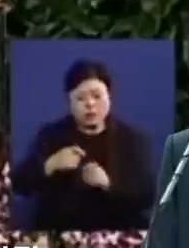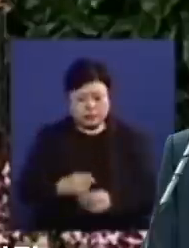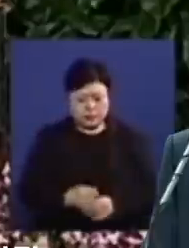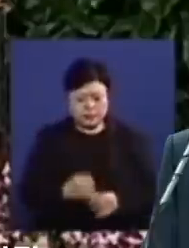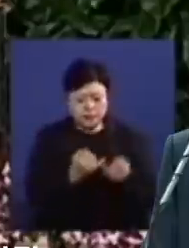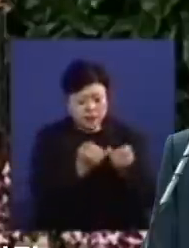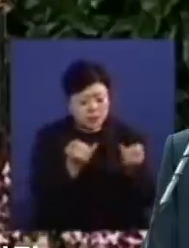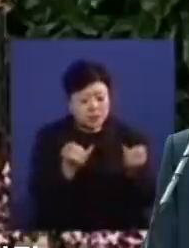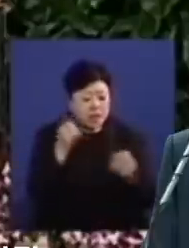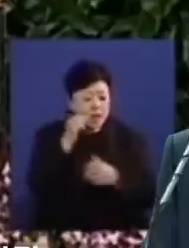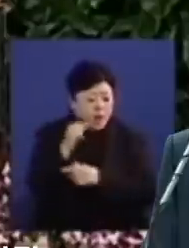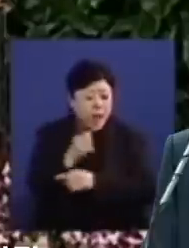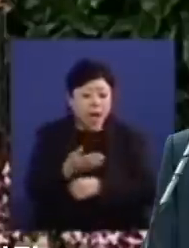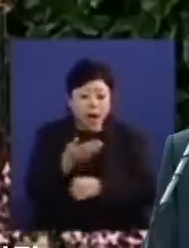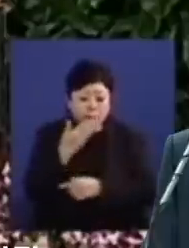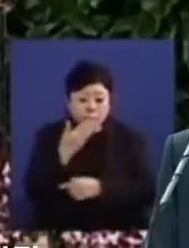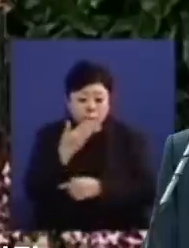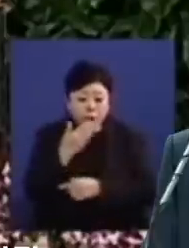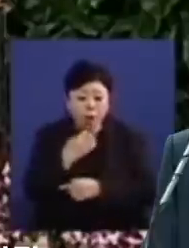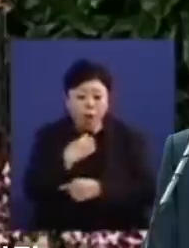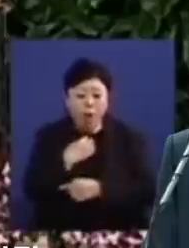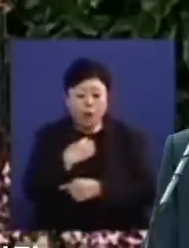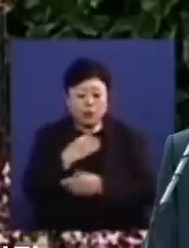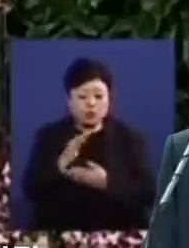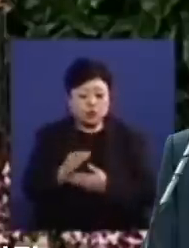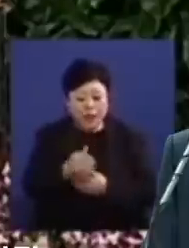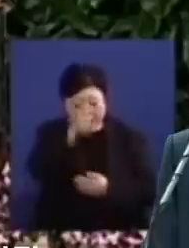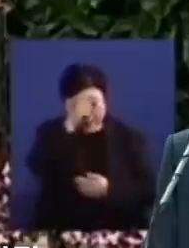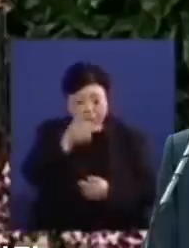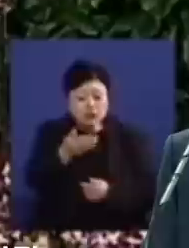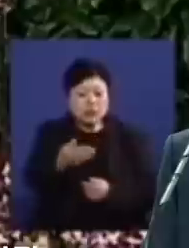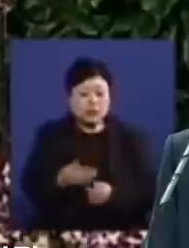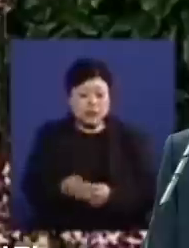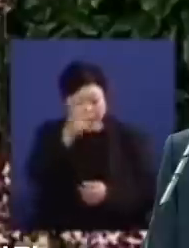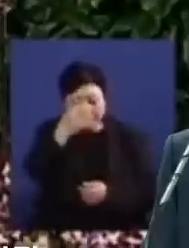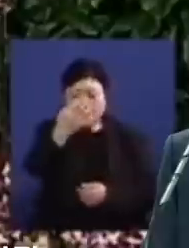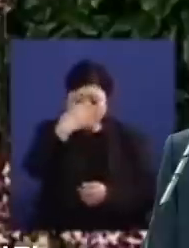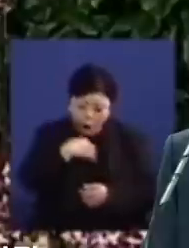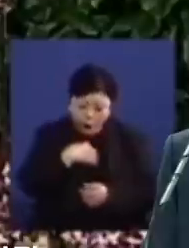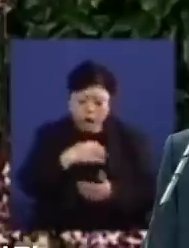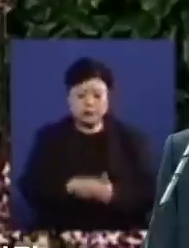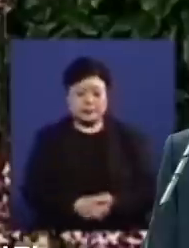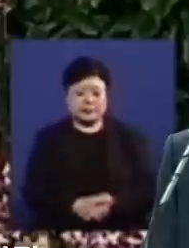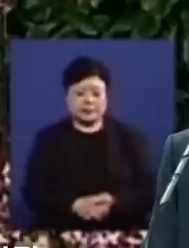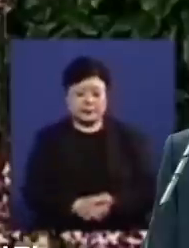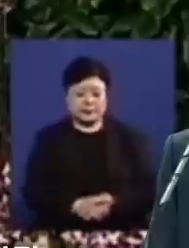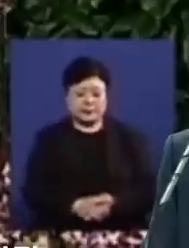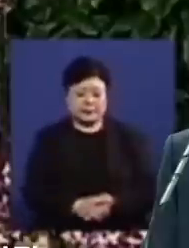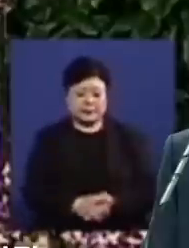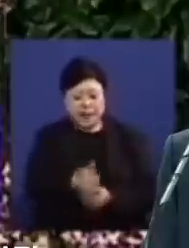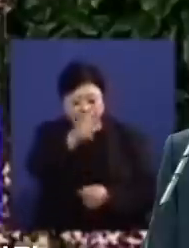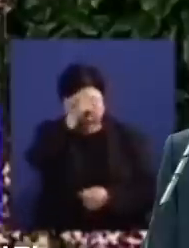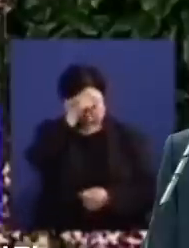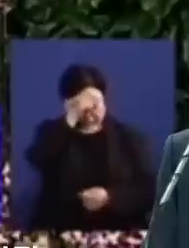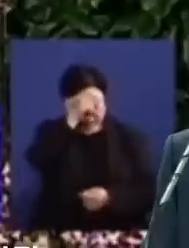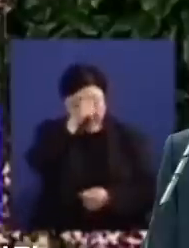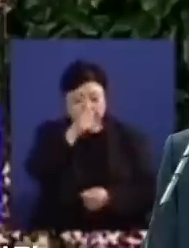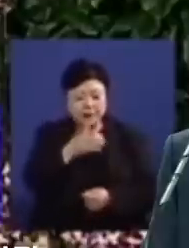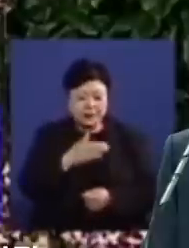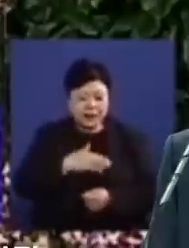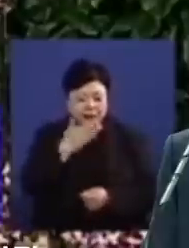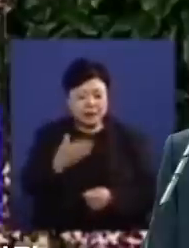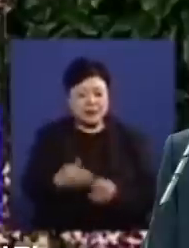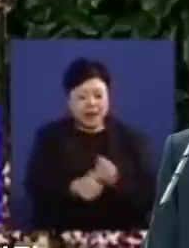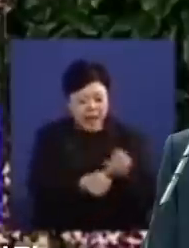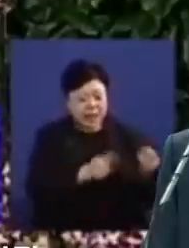여자가 열매를 따먹고 아담에게도 주며 아담도 먹었습니다. 창세기 3장 17절로 18절에 아담에게 이르시되 내가 내